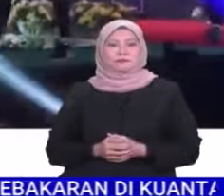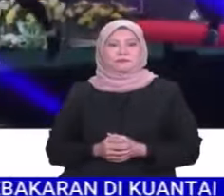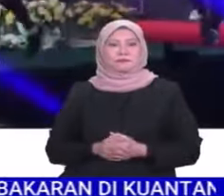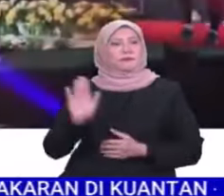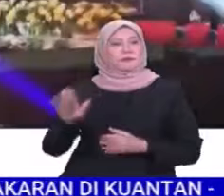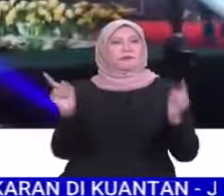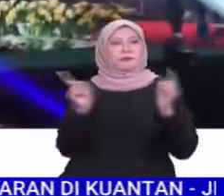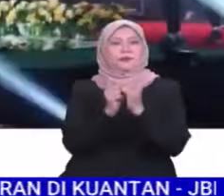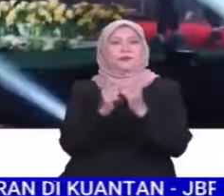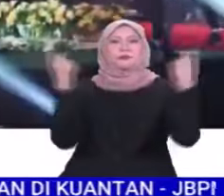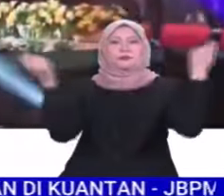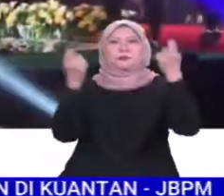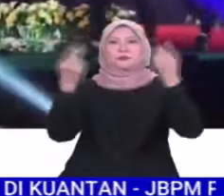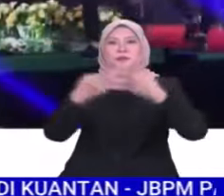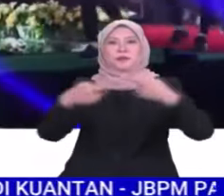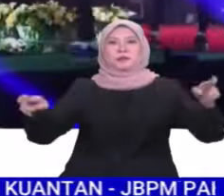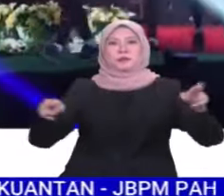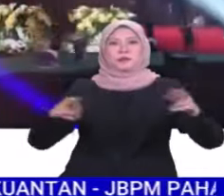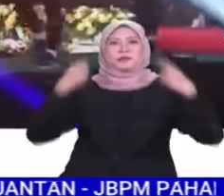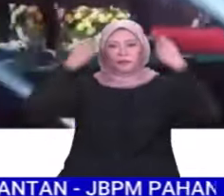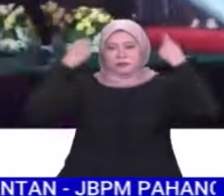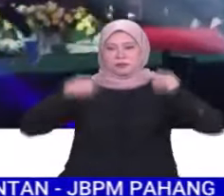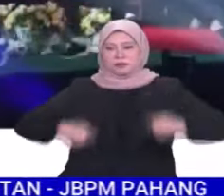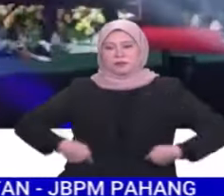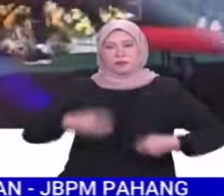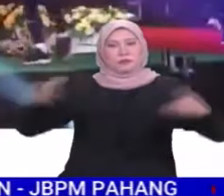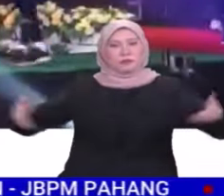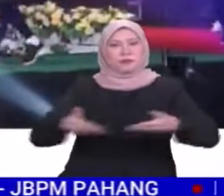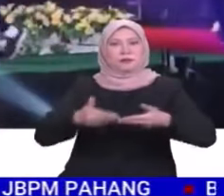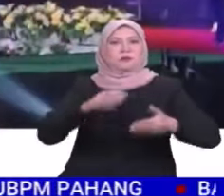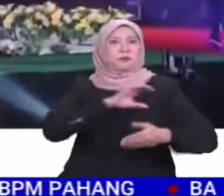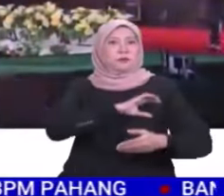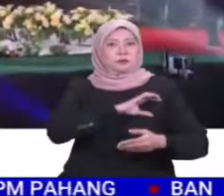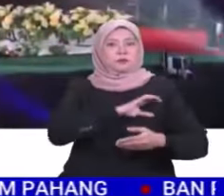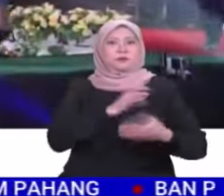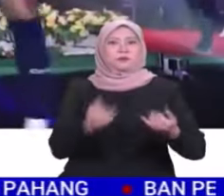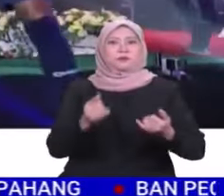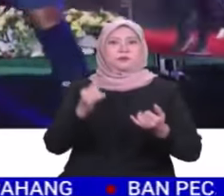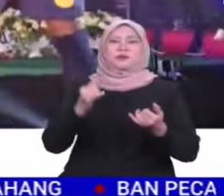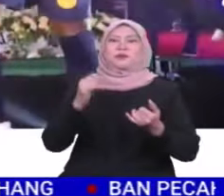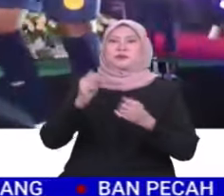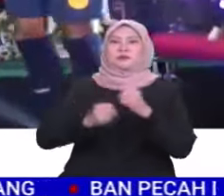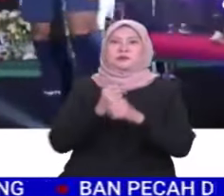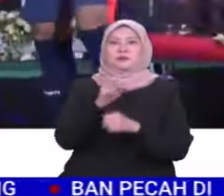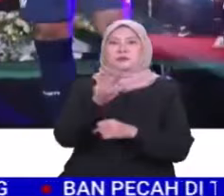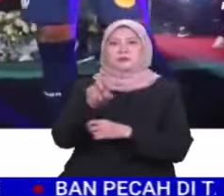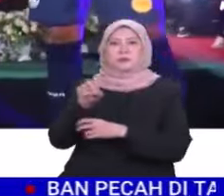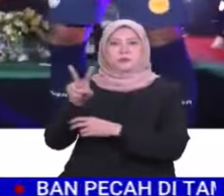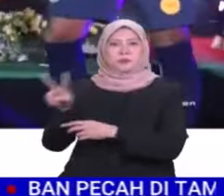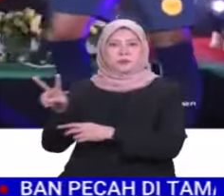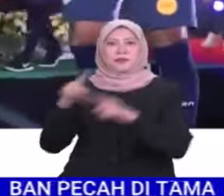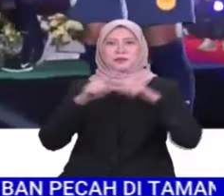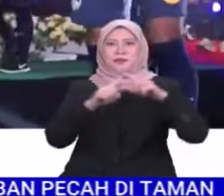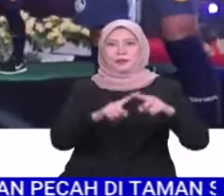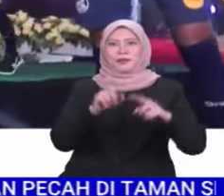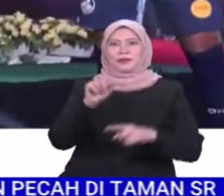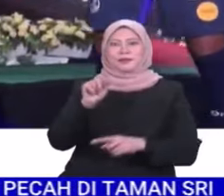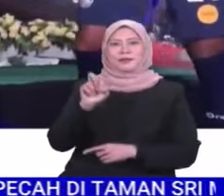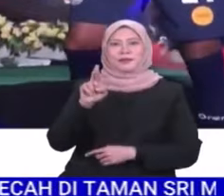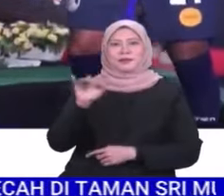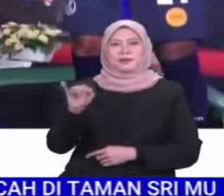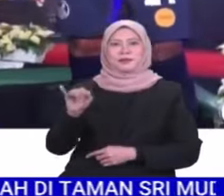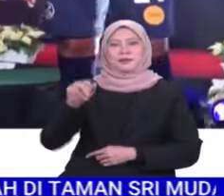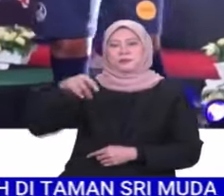Beliau ditemui ketika majlis perasmian jersey dan pengenalan pemain PDRM FC bagi musim 2022 di Dewan Tan Sri Abdul Rahman